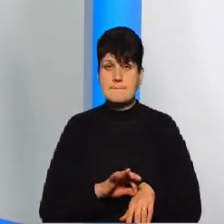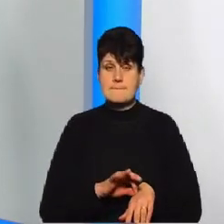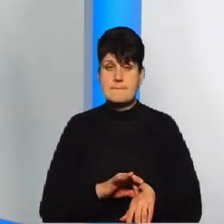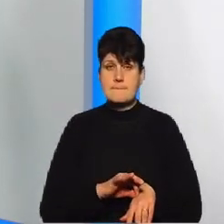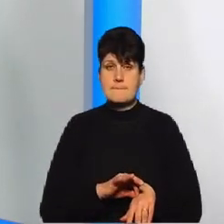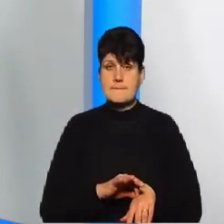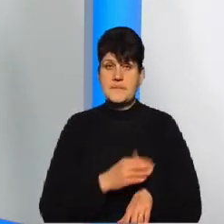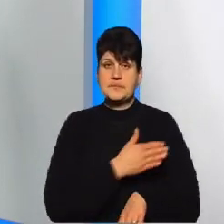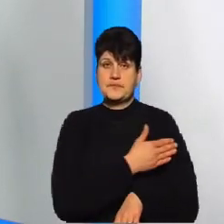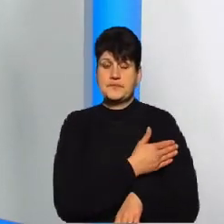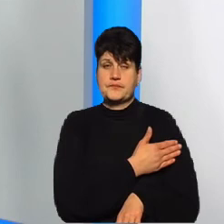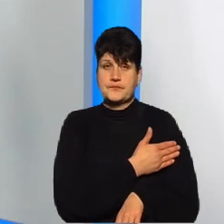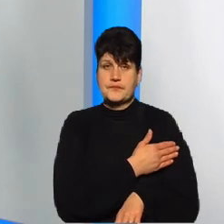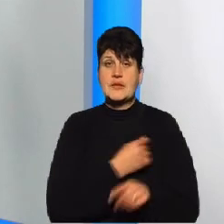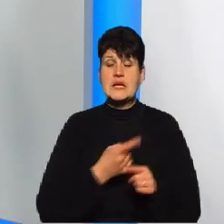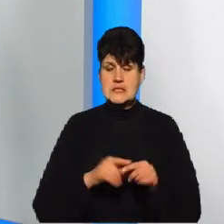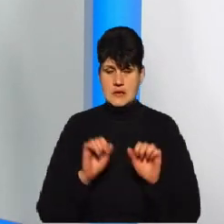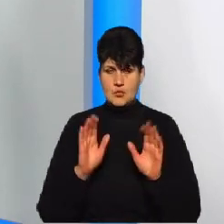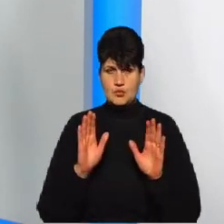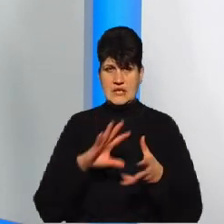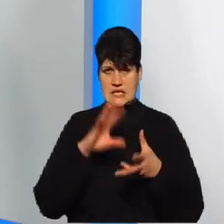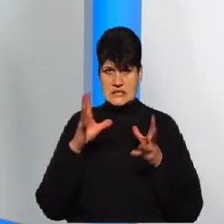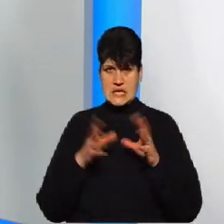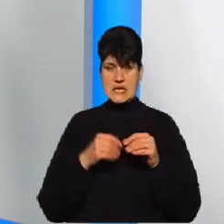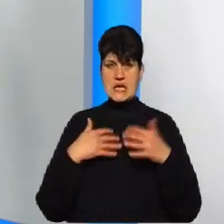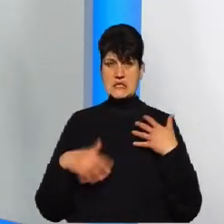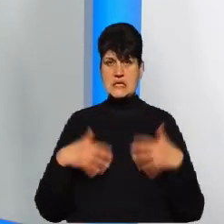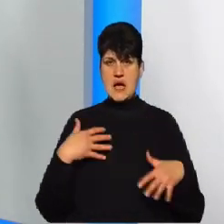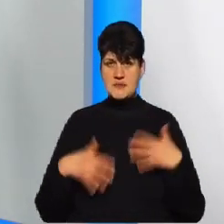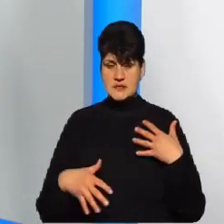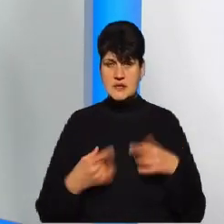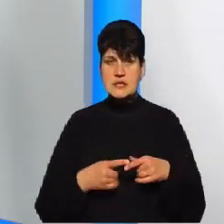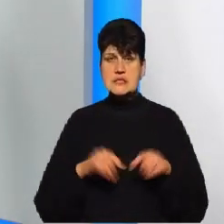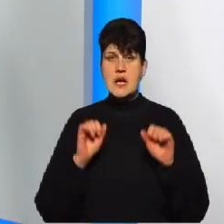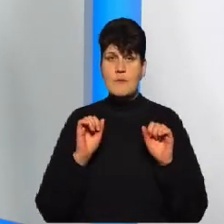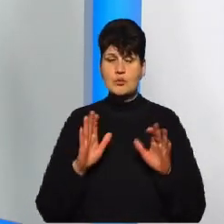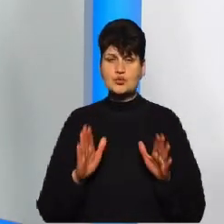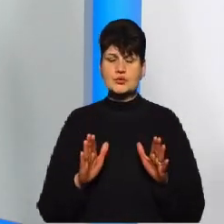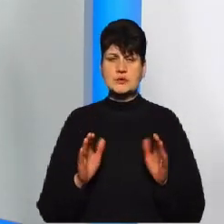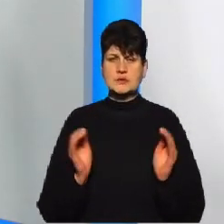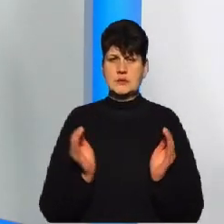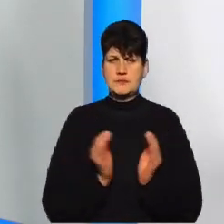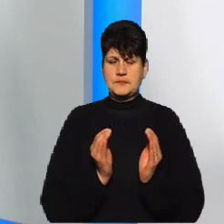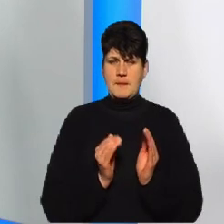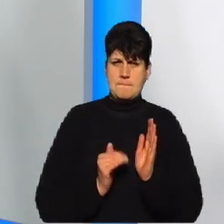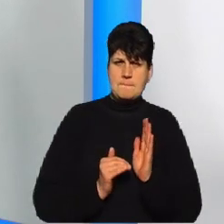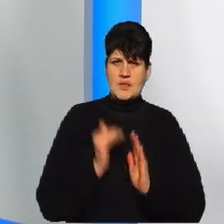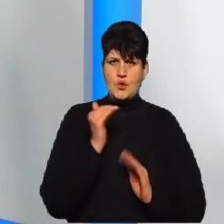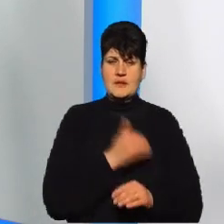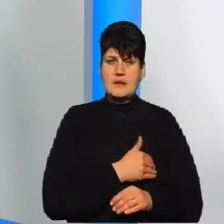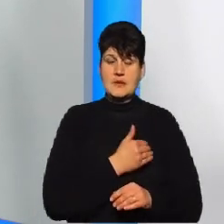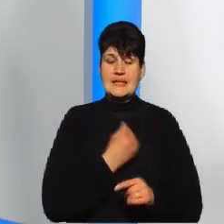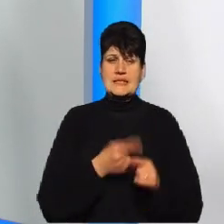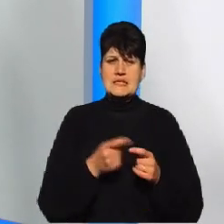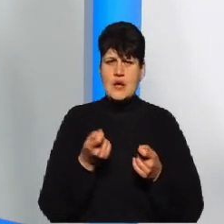ін'єкції. Це може бути загальна слабкість, це може бути невеликий підйом температури. Це короткочасні